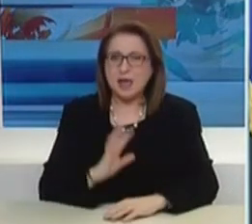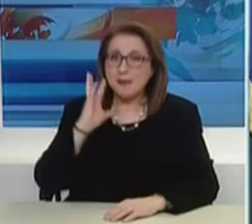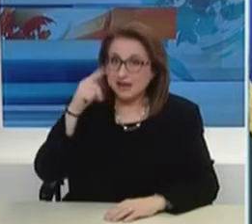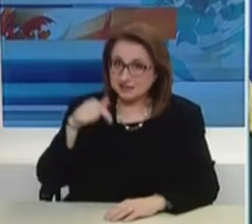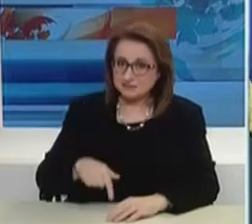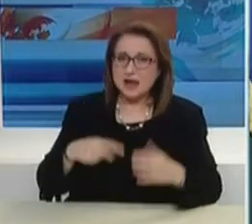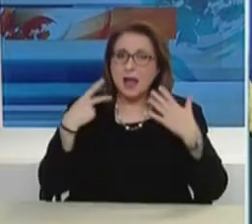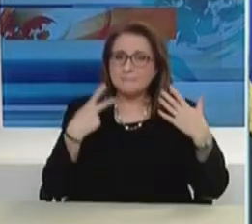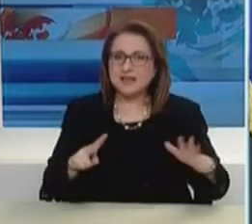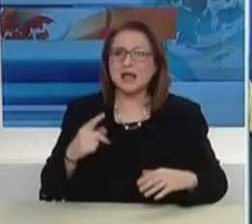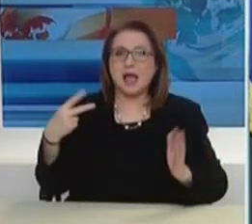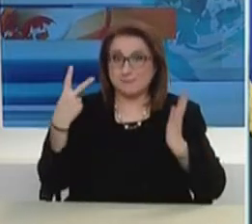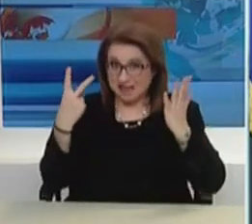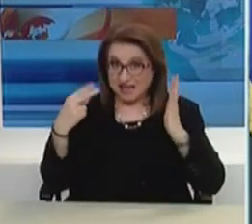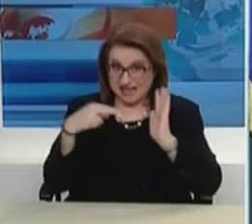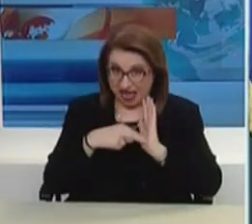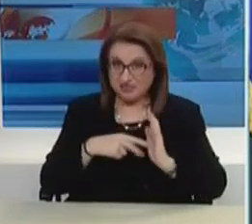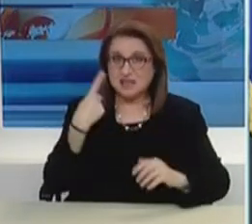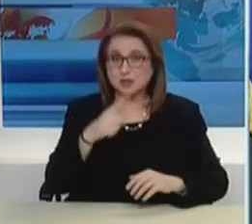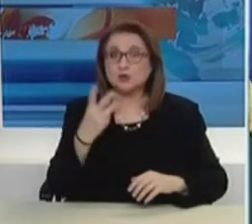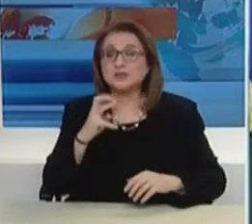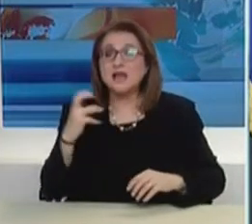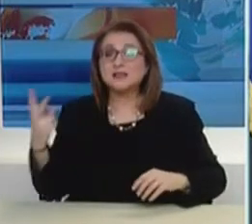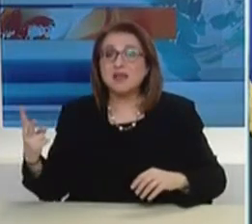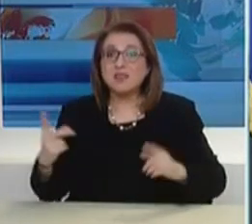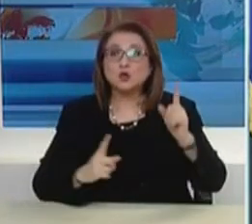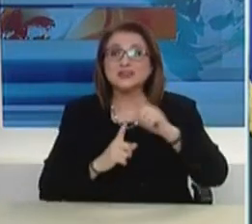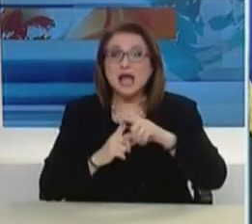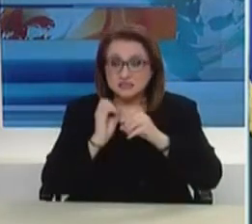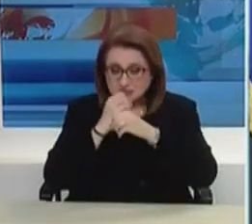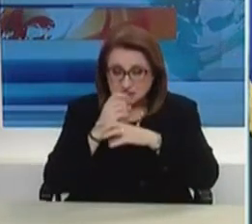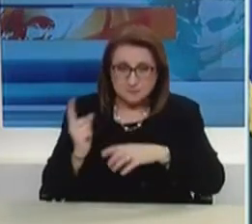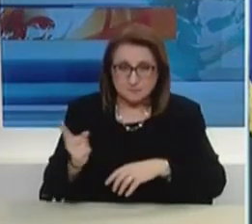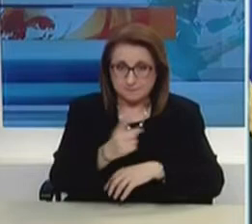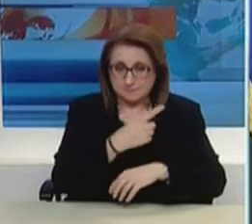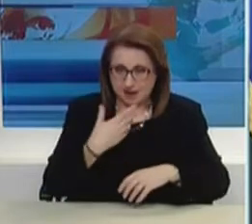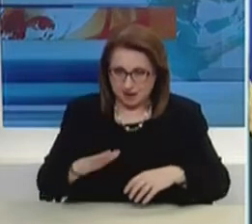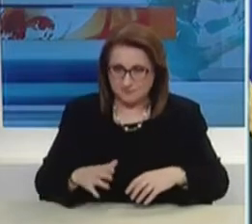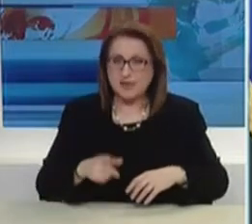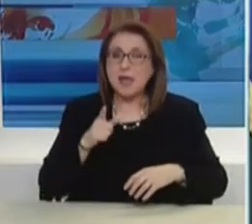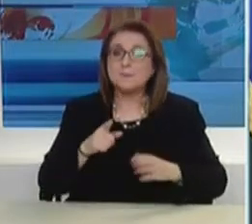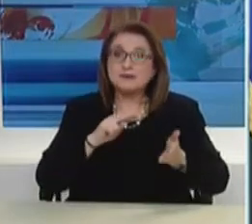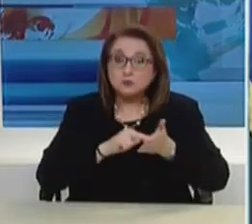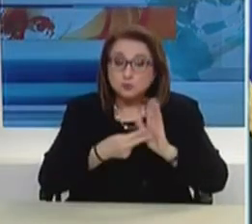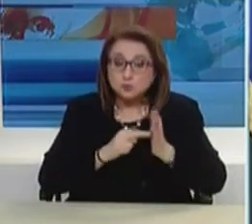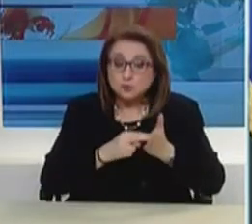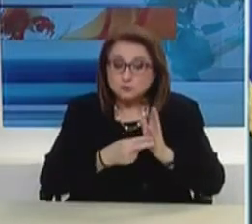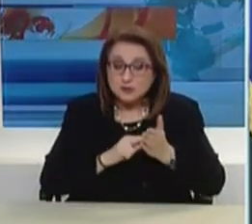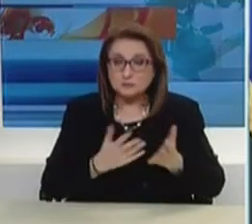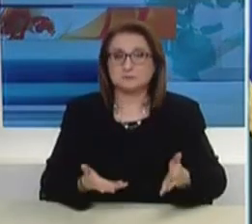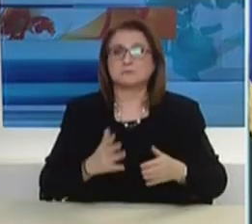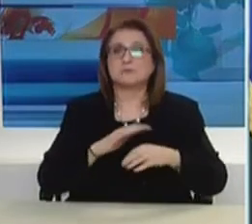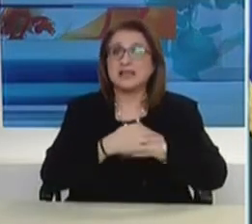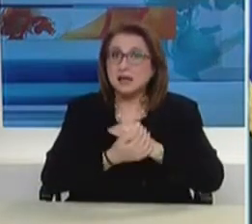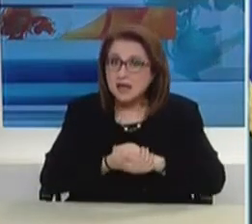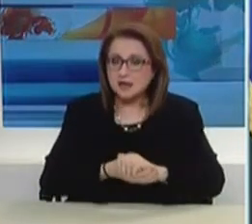Σχετικά με το θέμα της χρήσης μάσκας ή κάποιας φυσικής προστασίας του προσώπου από τον γενικό πληθυσμό σε αυτή